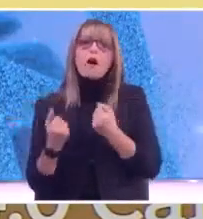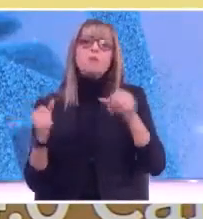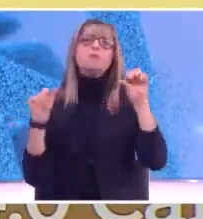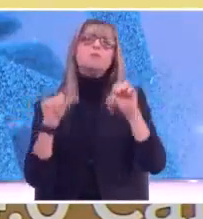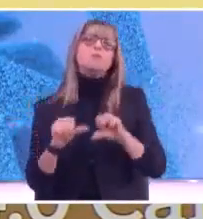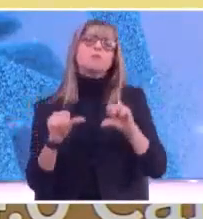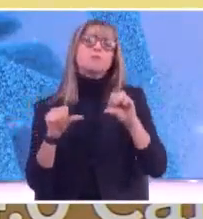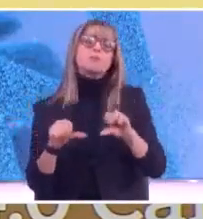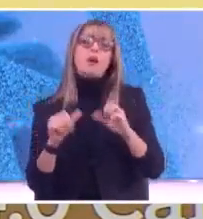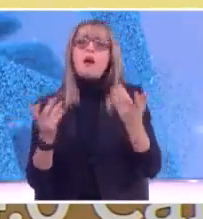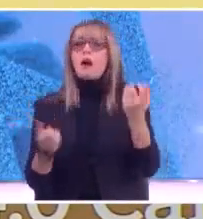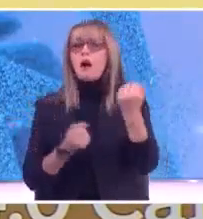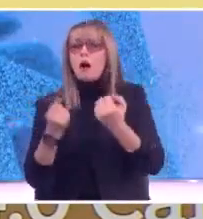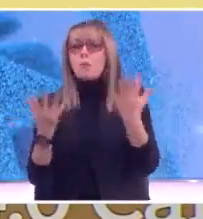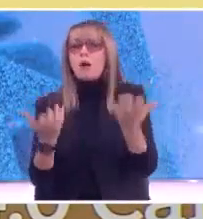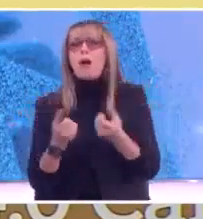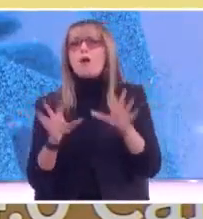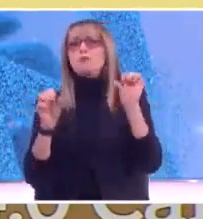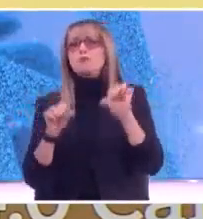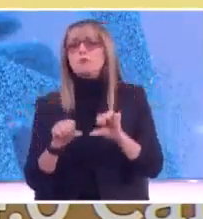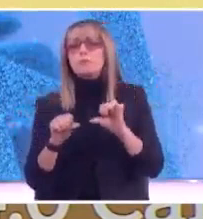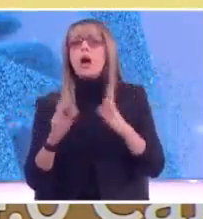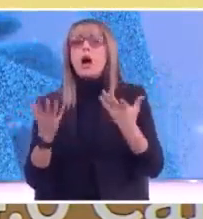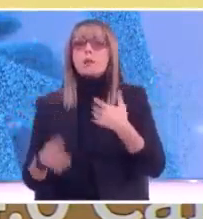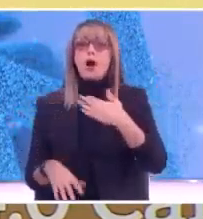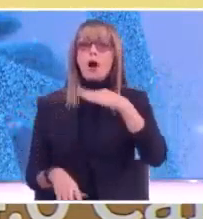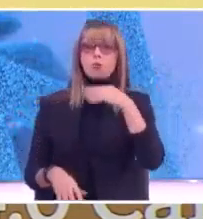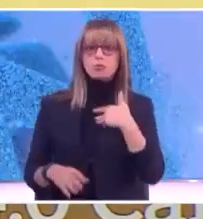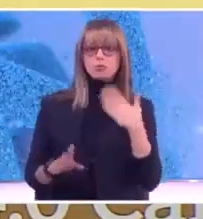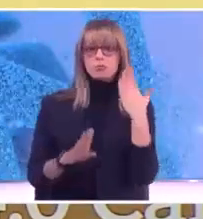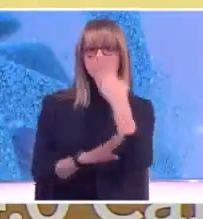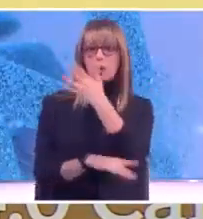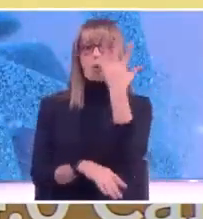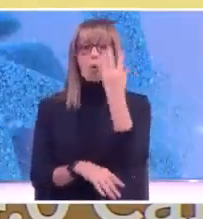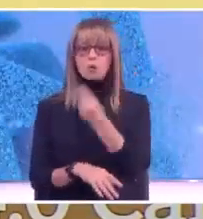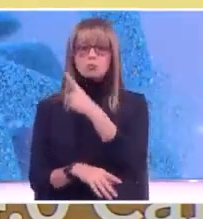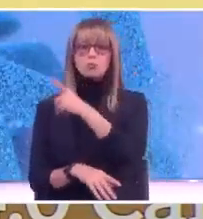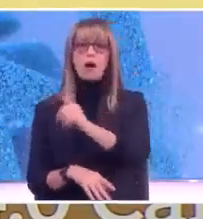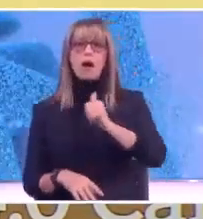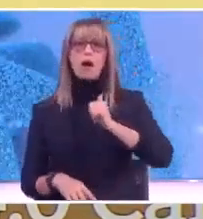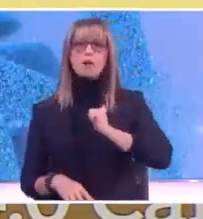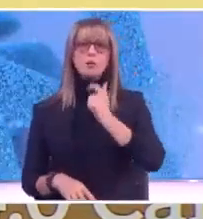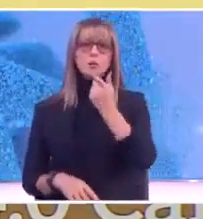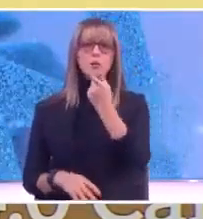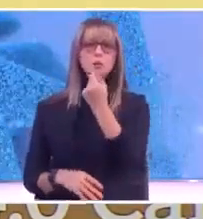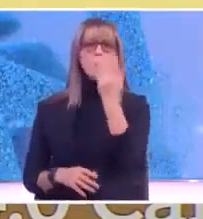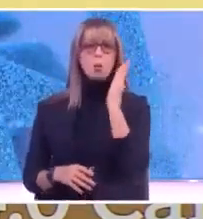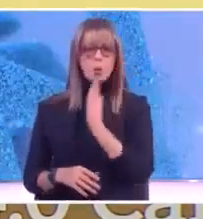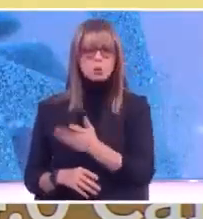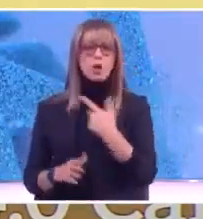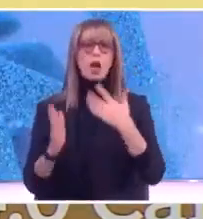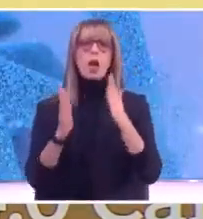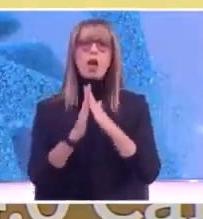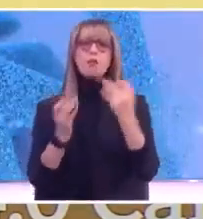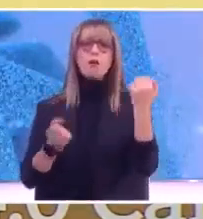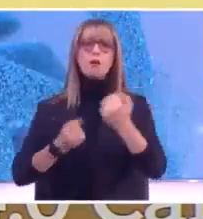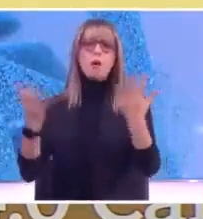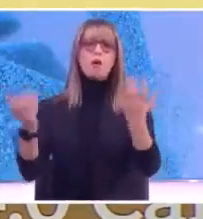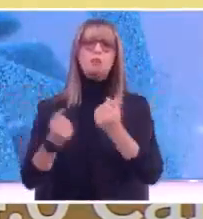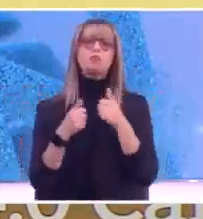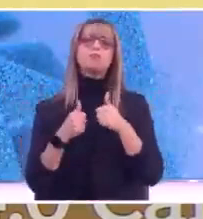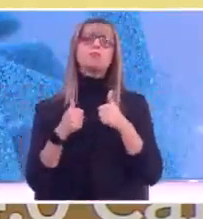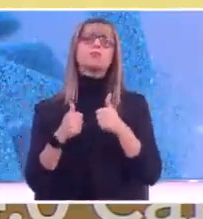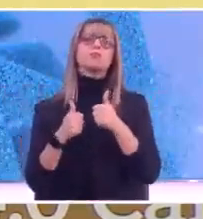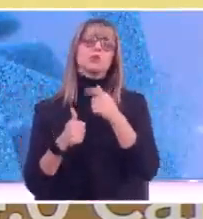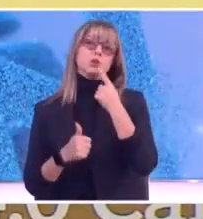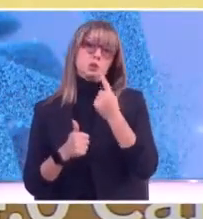olabilirim ne araba sahibi olabilirim. Ama gidersem yurt dışına asgari ücret bile alsam hem ev sahibi hem araba sahibi